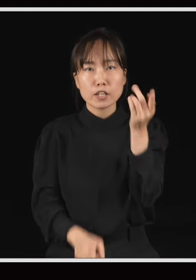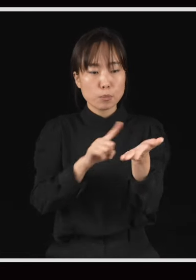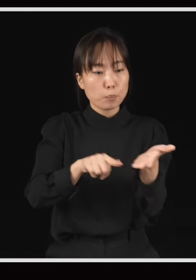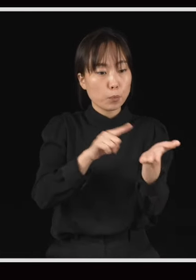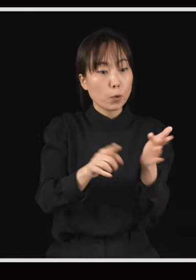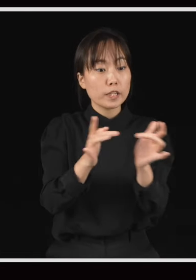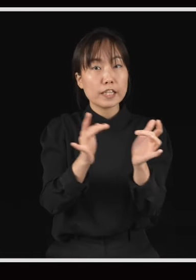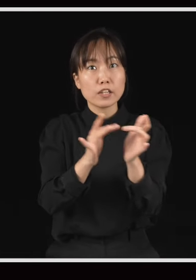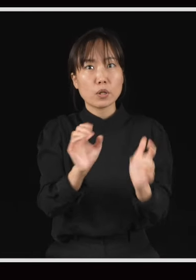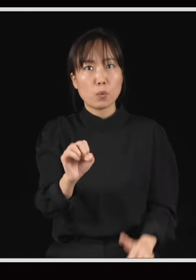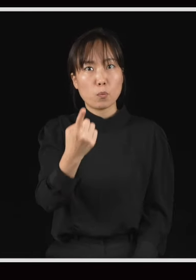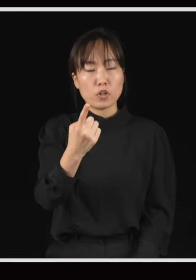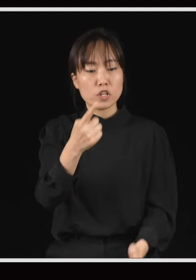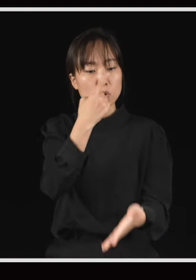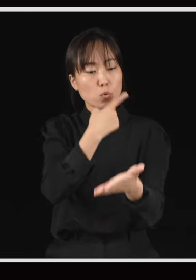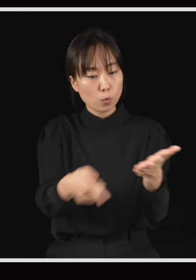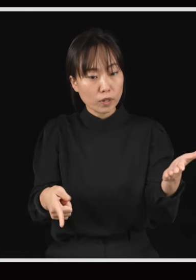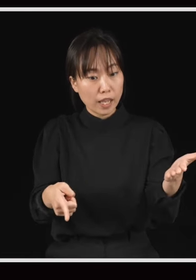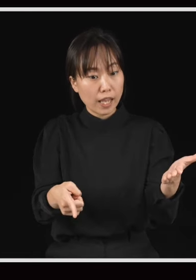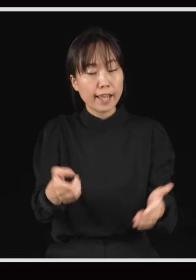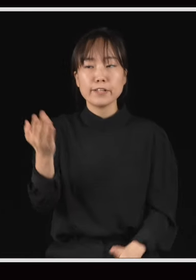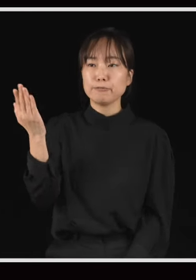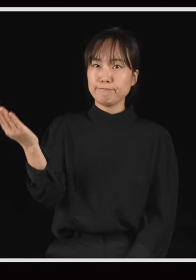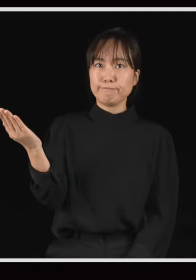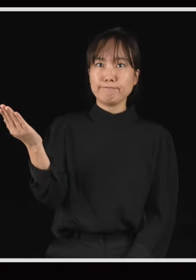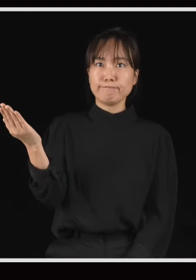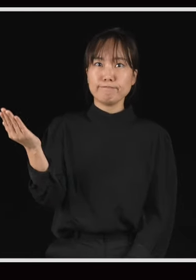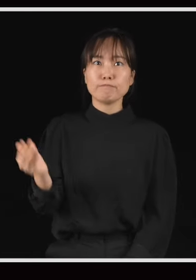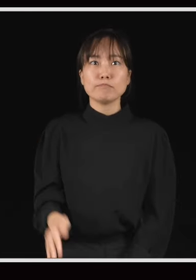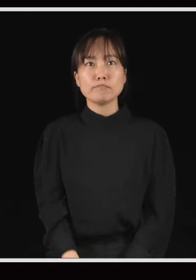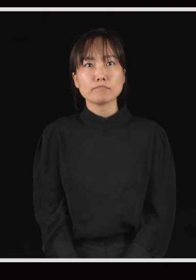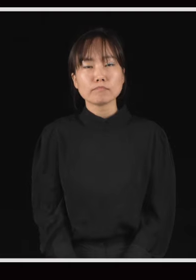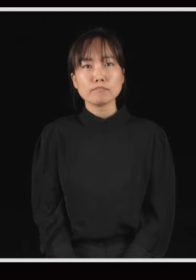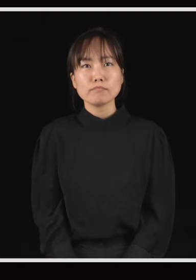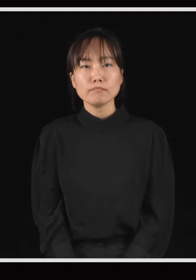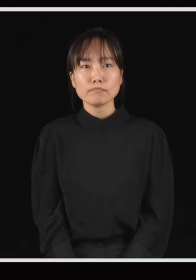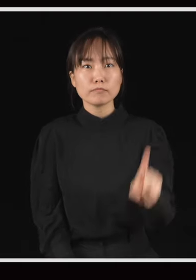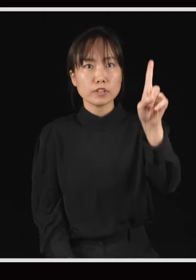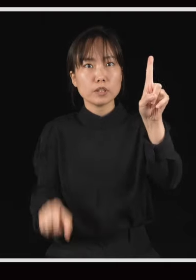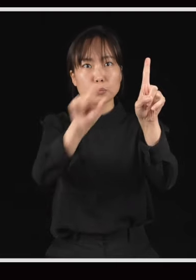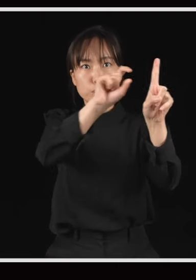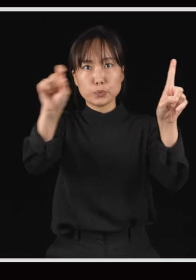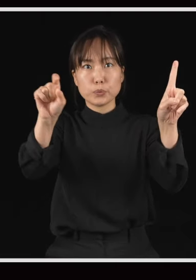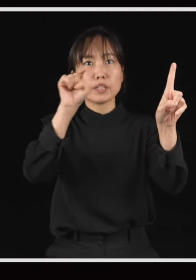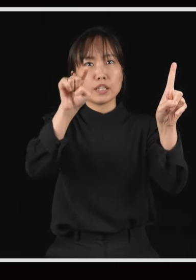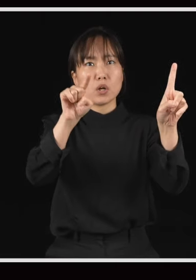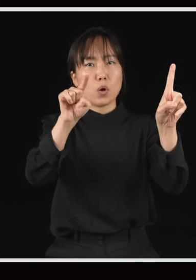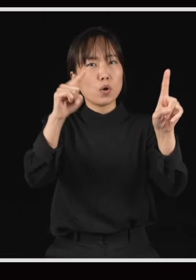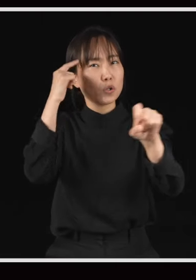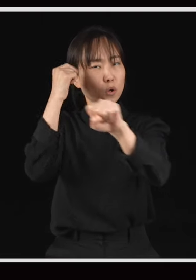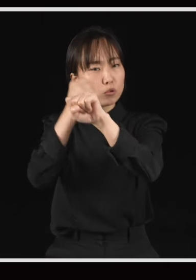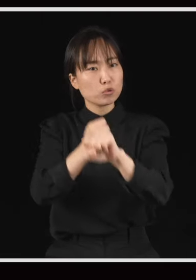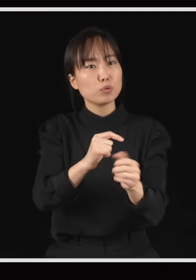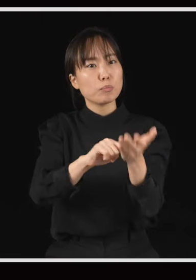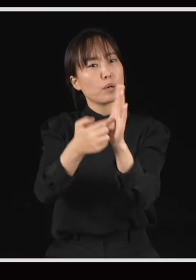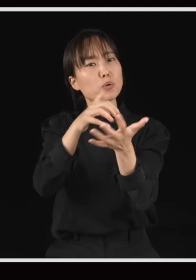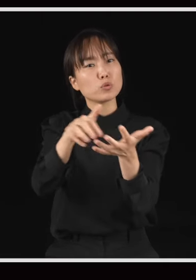디지털 미디어 사용의 문제점. 그냥 제가 적어봤습니다. 근데 위에는